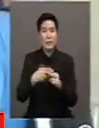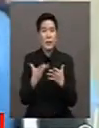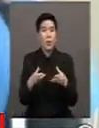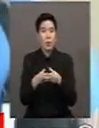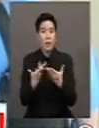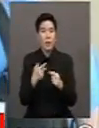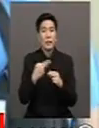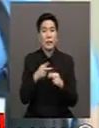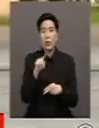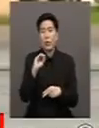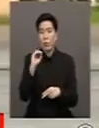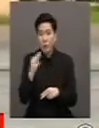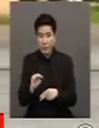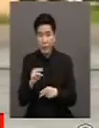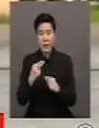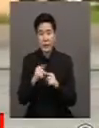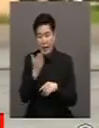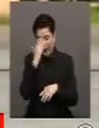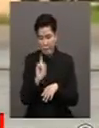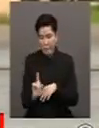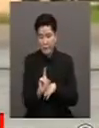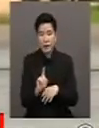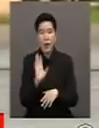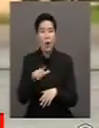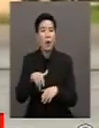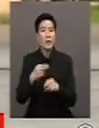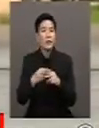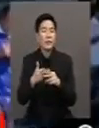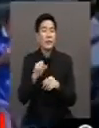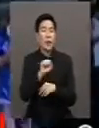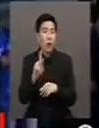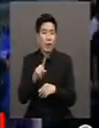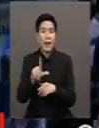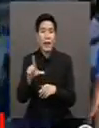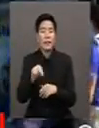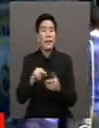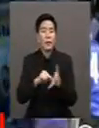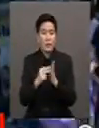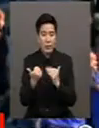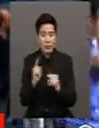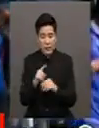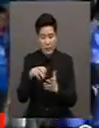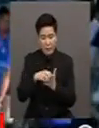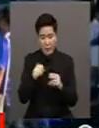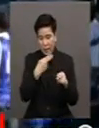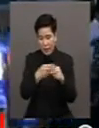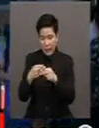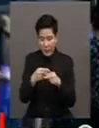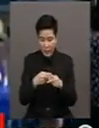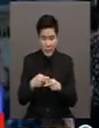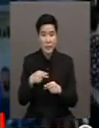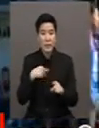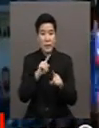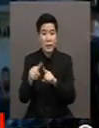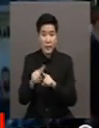วน์นะครับทอมโรยิชครับเพลย์เบเกอร์จากกลาสโกเซลติกส่วนเกมรับนี่ก็มีดาวดัง1คนนั่นคือเทรนเซนบิลลี่ครับจากเจีย